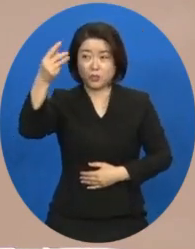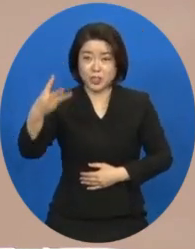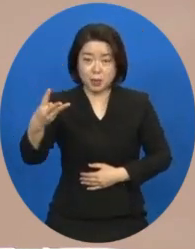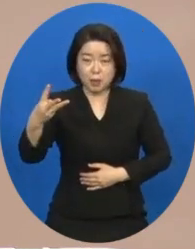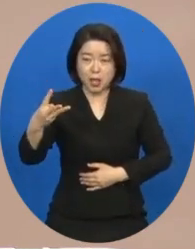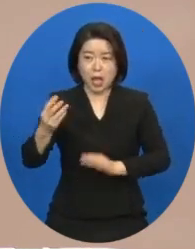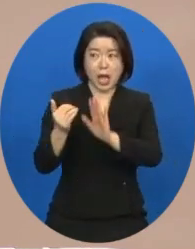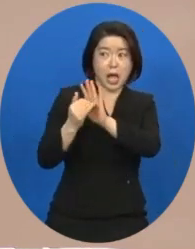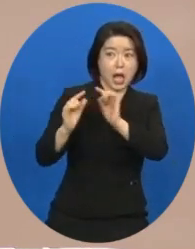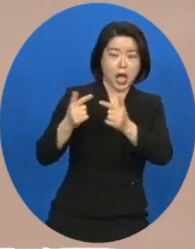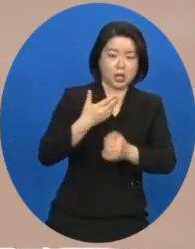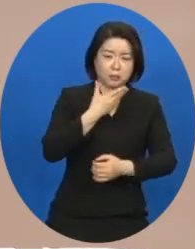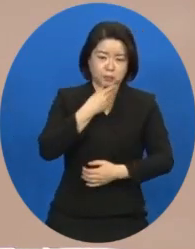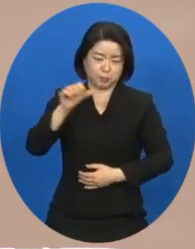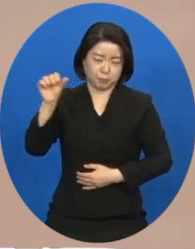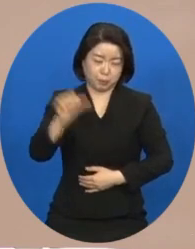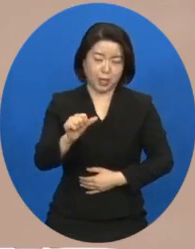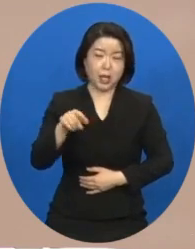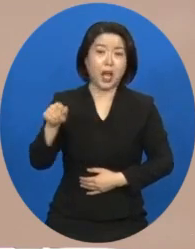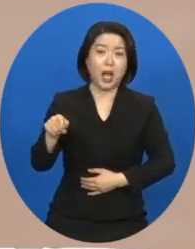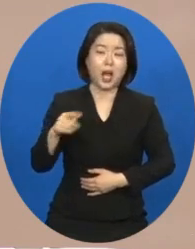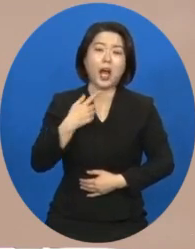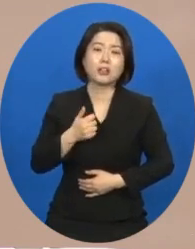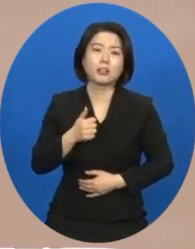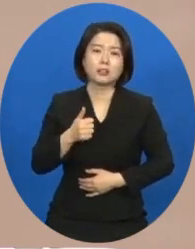했던 그 살벌하던 순간에